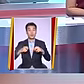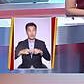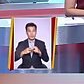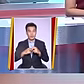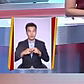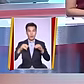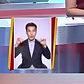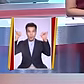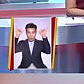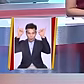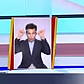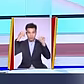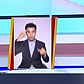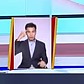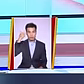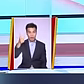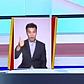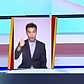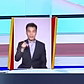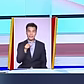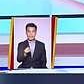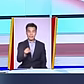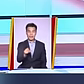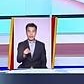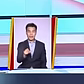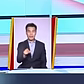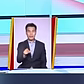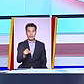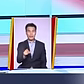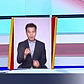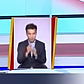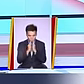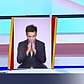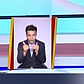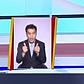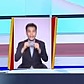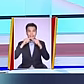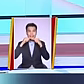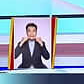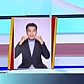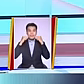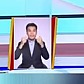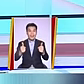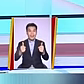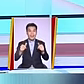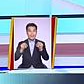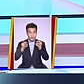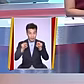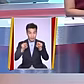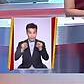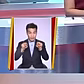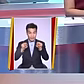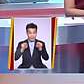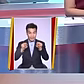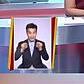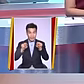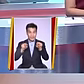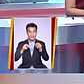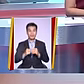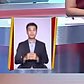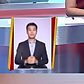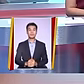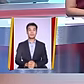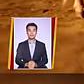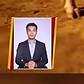ไปดูควายแสนรู้หน่อย ค่ะ สั่งให้ไหว้มันก็ไหว้สั่งให้ยิ้มมันก็ยิ้มควายยิ้มเคยเห็นมั ้ยไม่เคยเห็นเลย เน ี่ ยดูเลยเดี๋ยวดูเลยเ